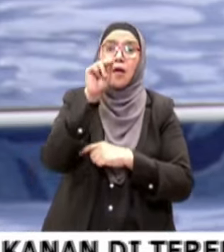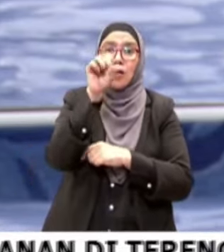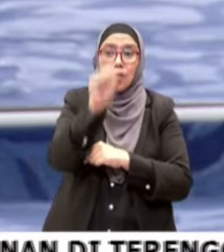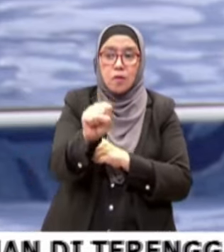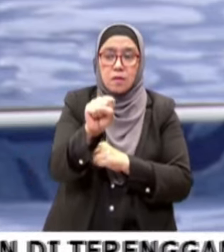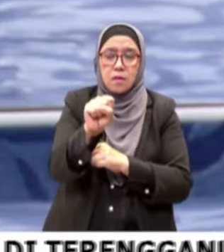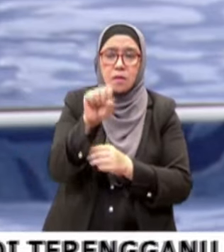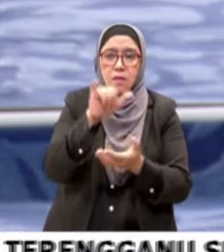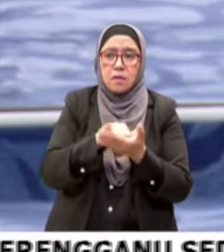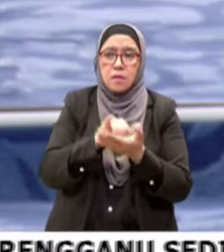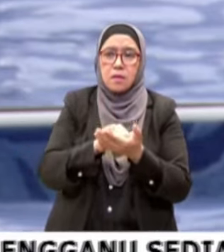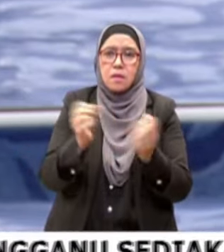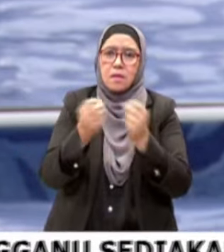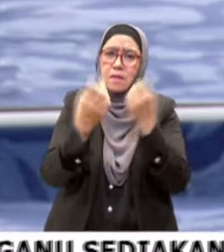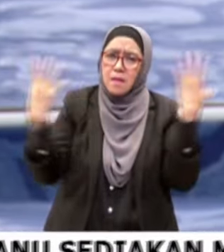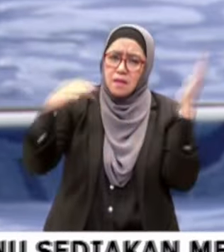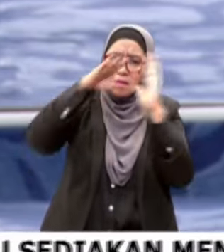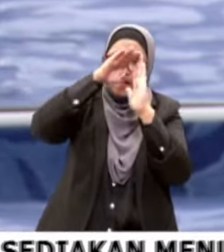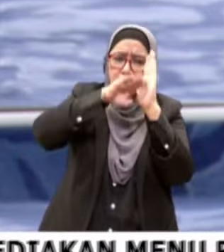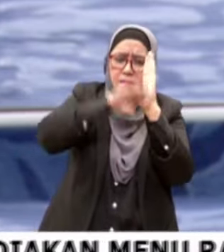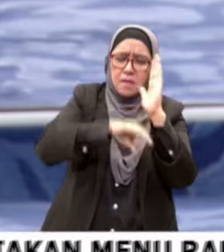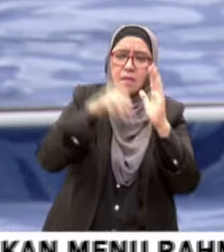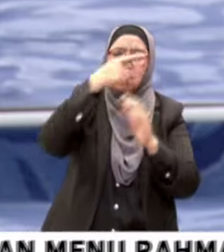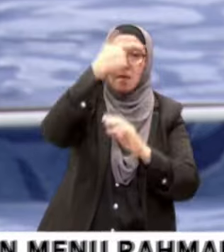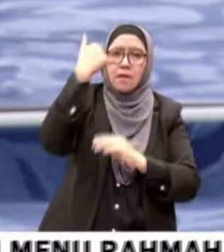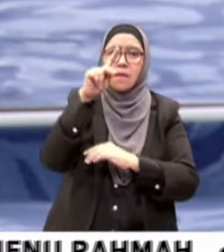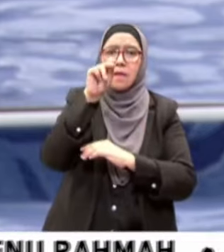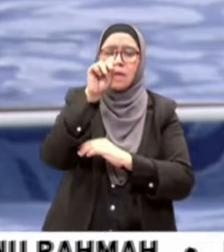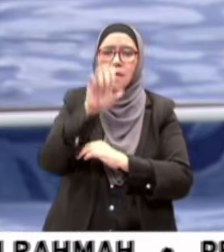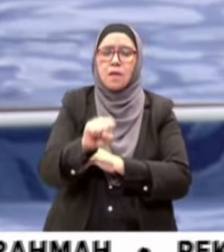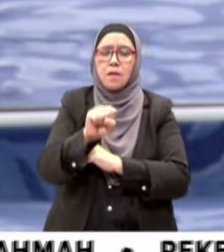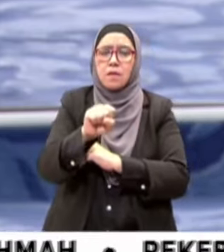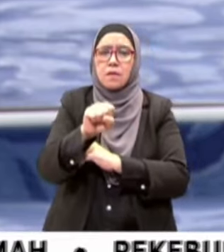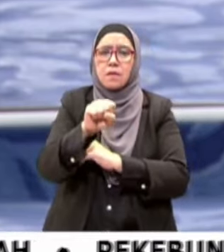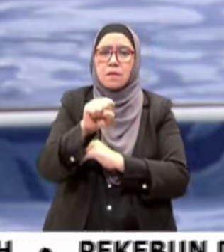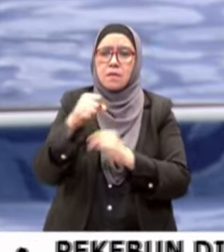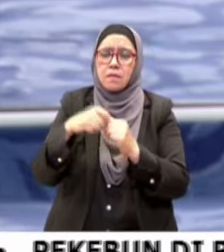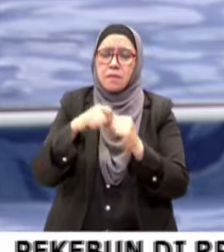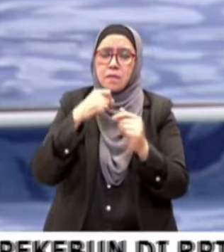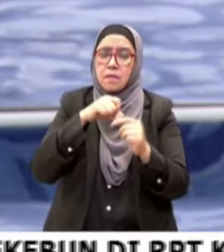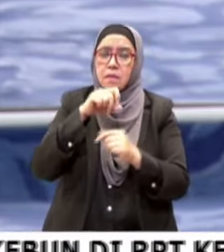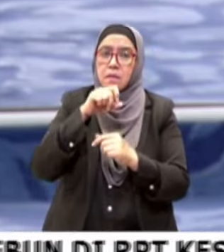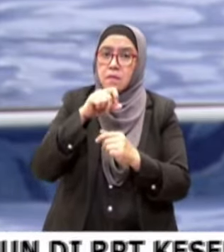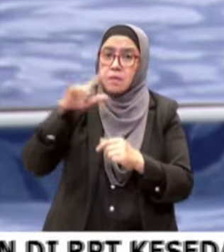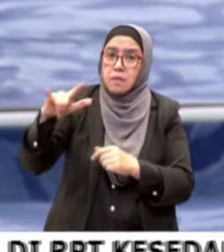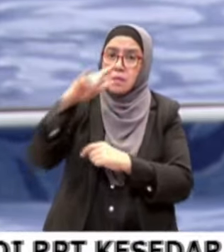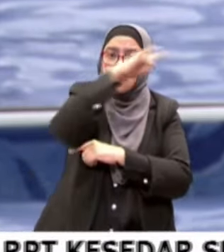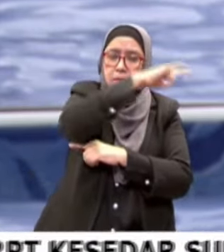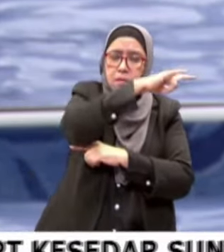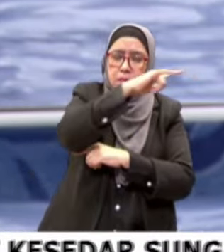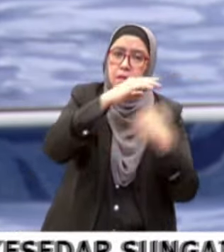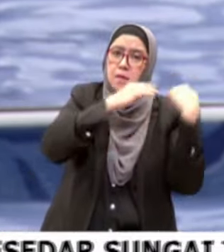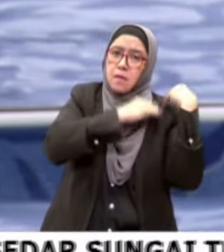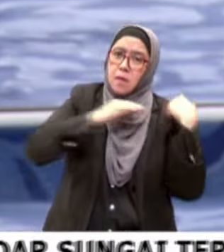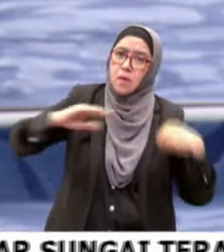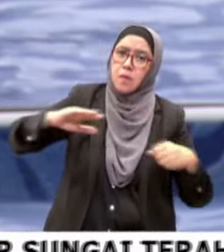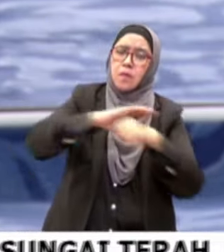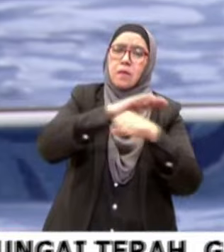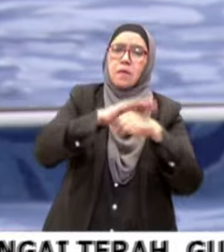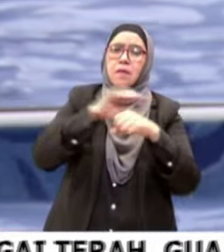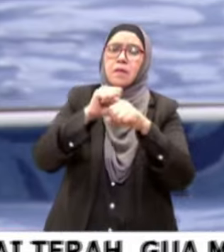banyak dikurangkan karena kos penerbangan ditanggung semuanya oleh Sarekat penerbangan Turki Turki